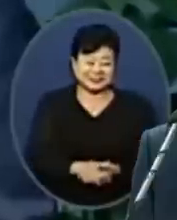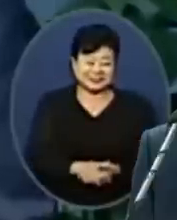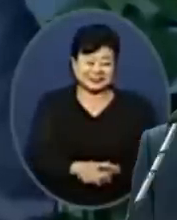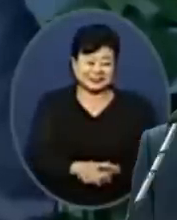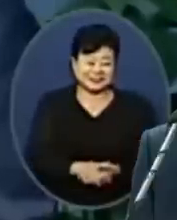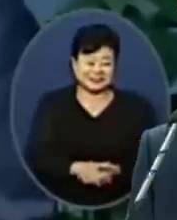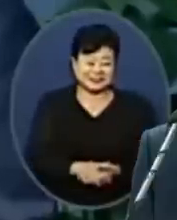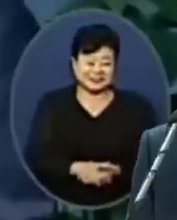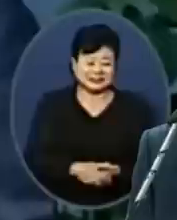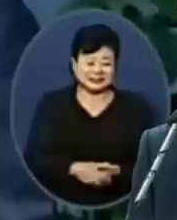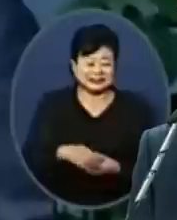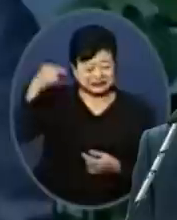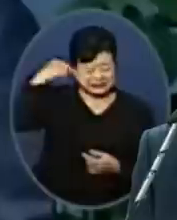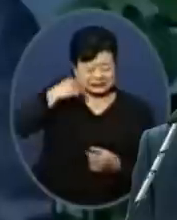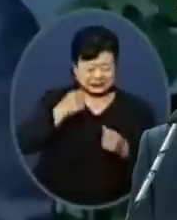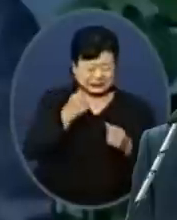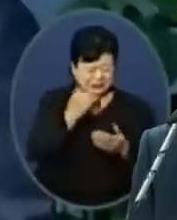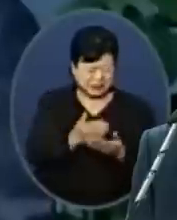감각적으로 살지 마십시오.